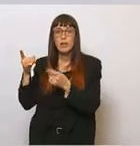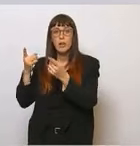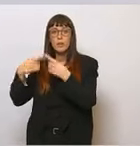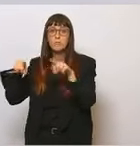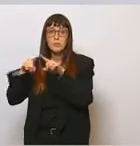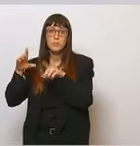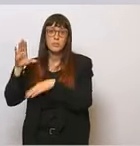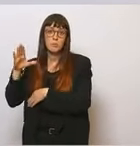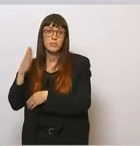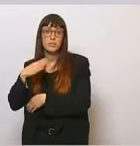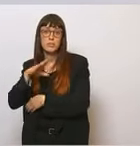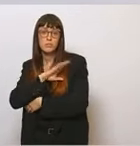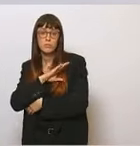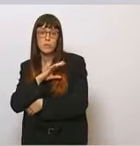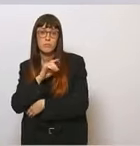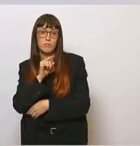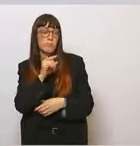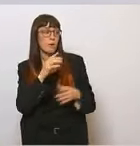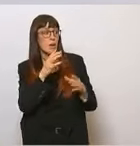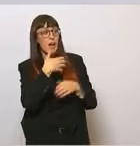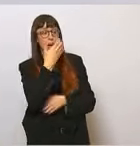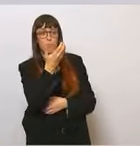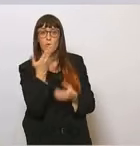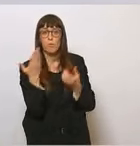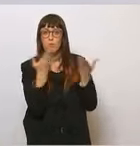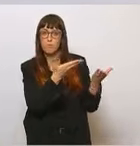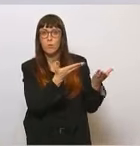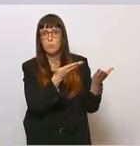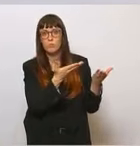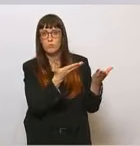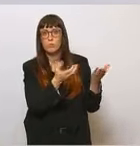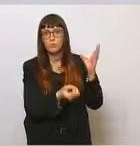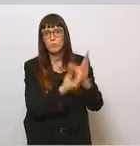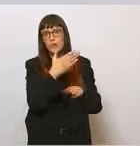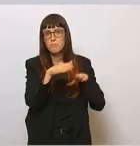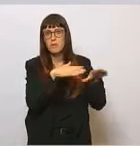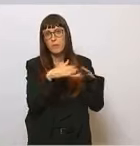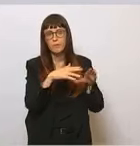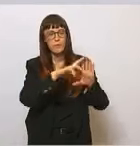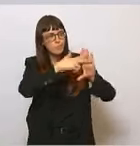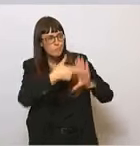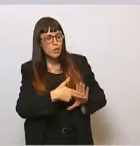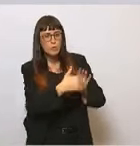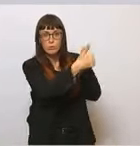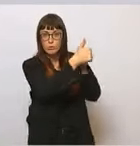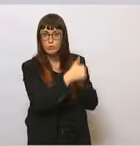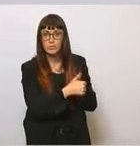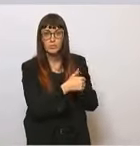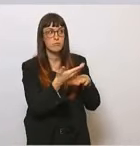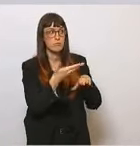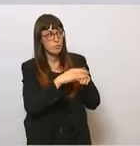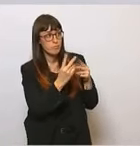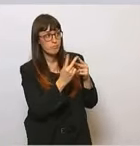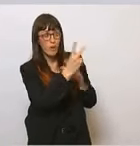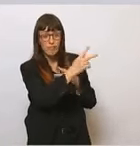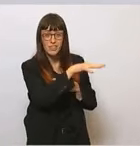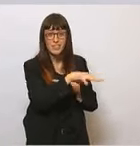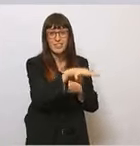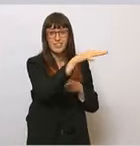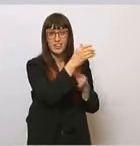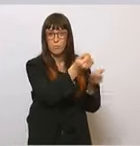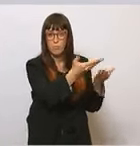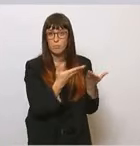plutôt à Apple un certain nombre de méthodes de conformité et ces propositions. De la part